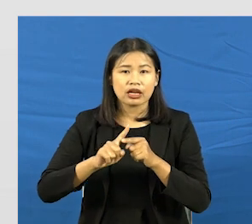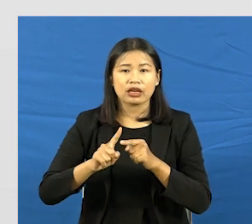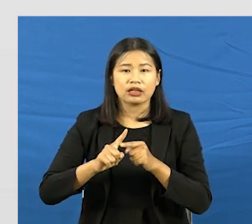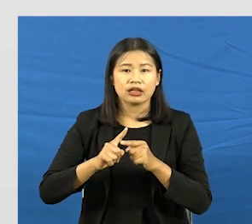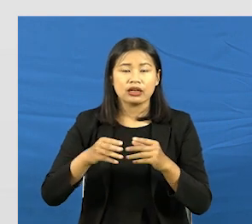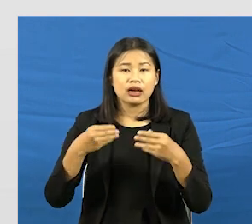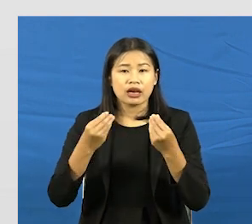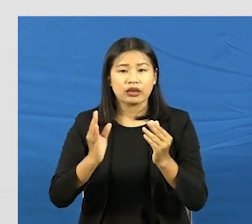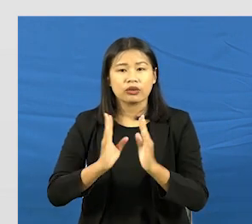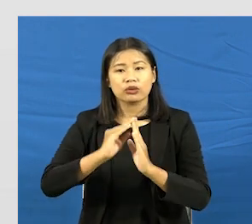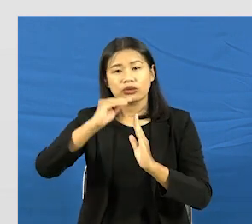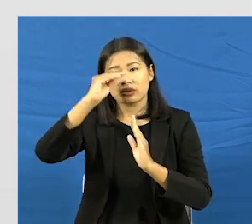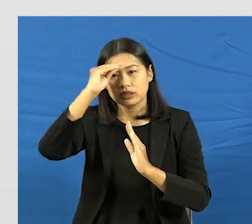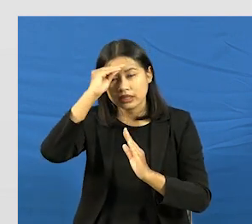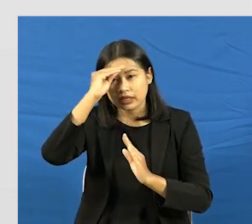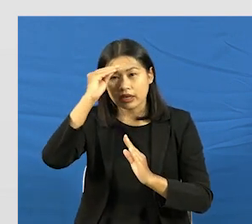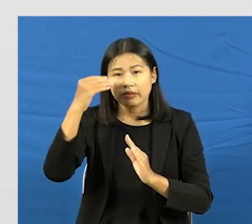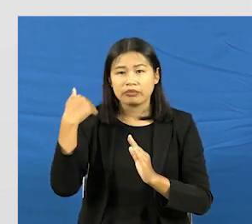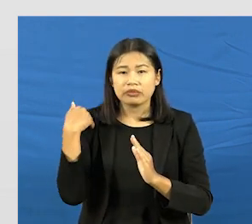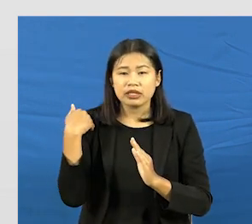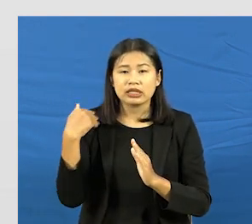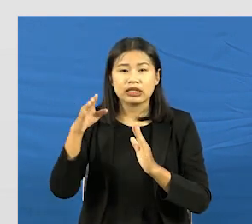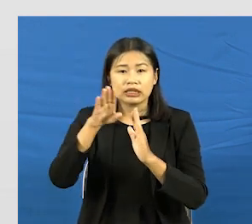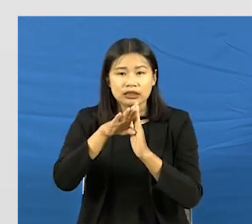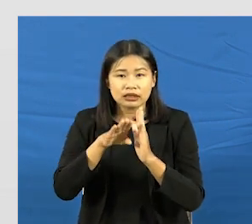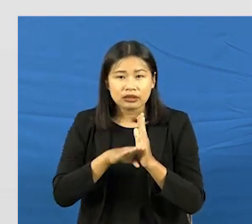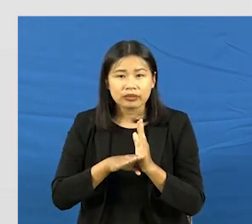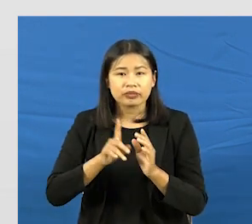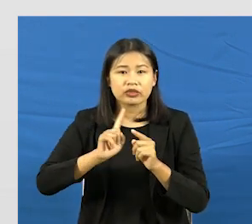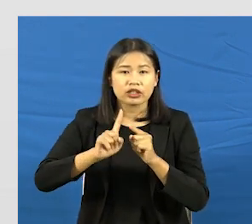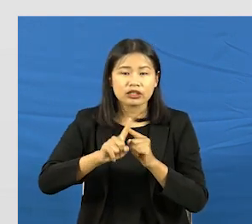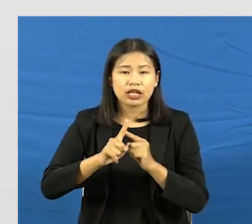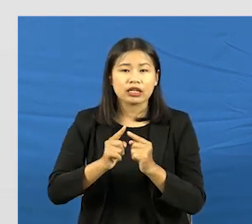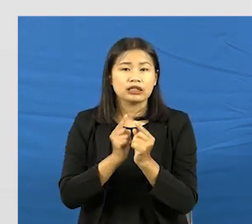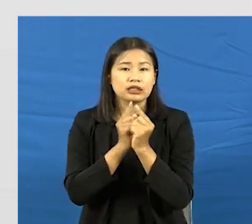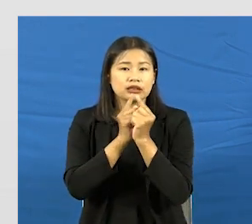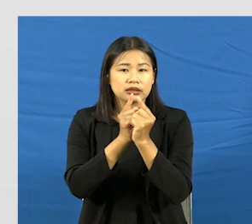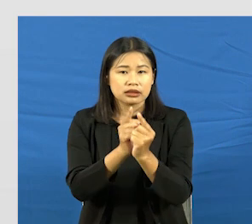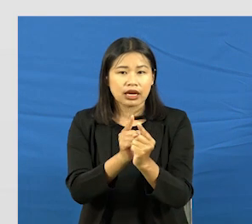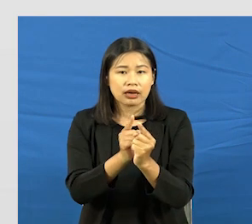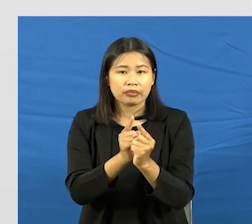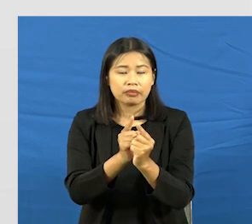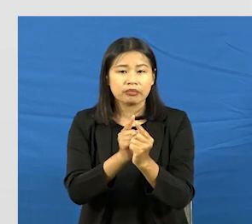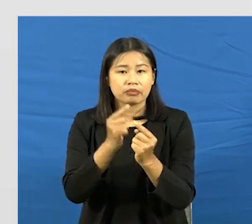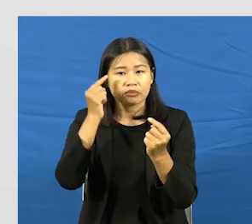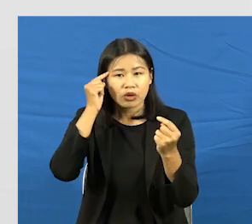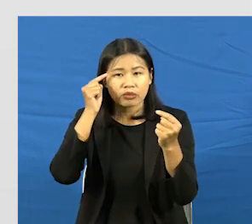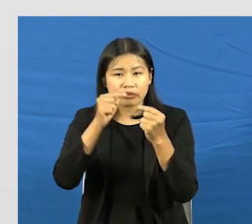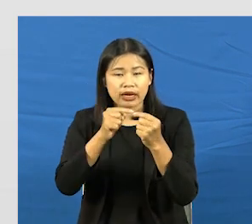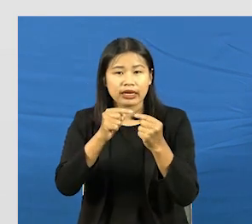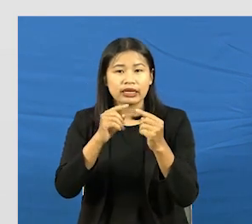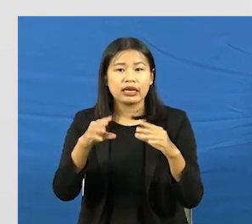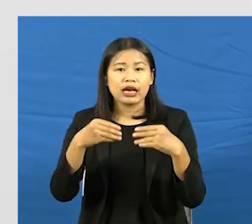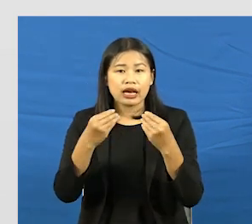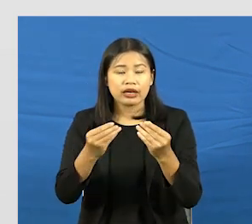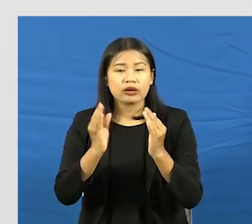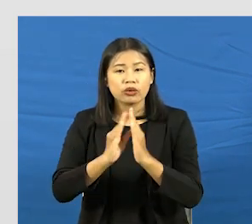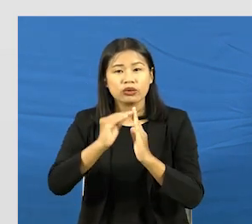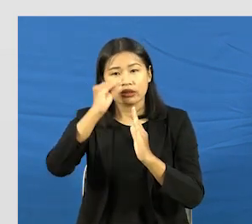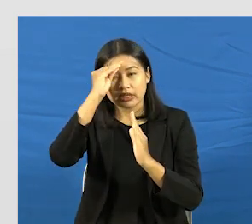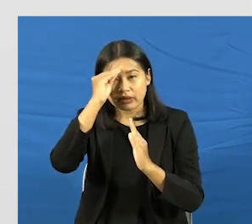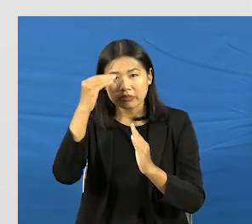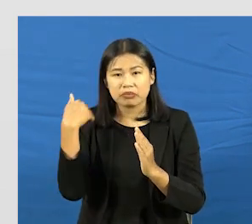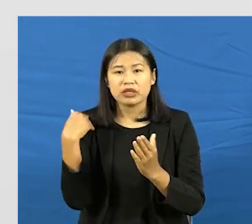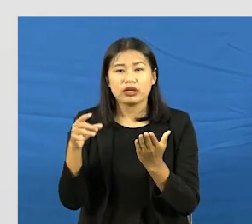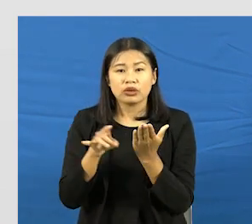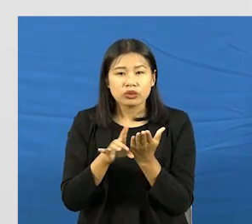กิจกรรมนะฮะเพื่อให้บรรลุผลเป็นบัณฑิตที่พึงประสงค์ของมหาวิทยาลัยนะโดยปกติแล้ว